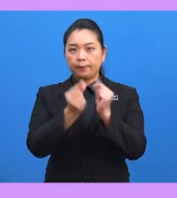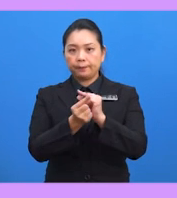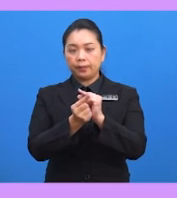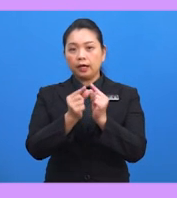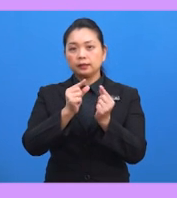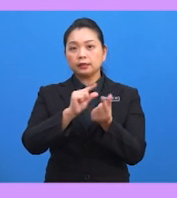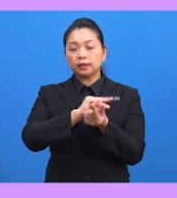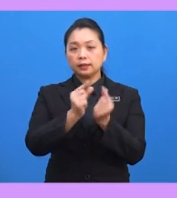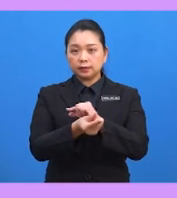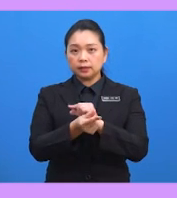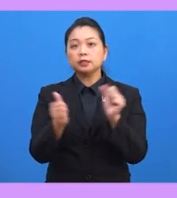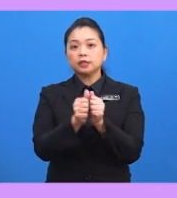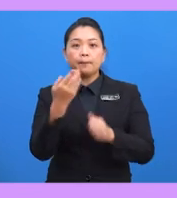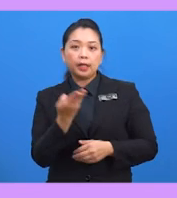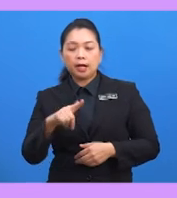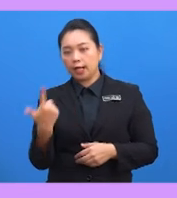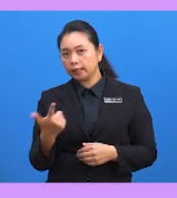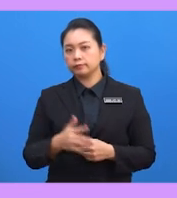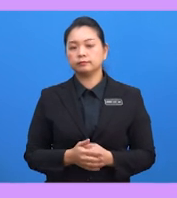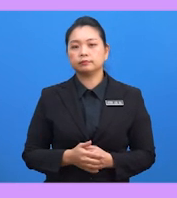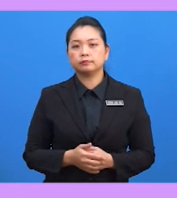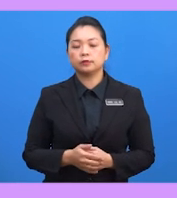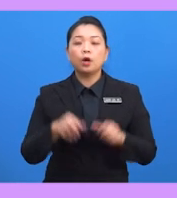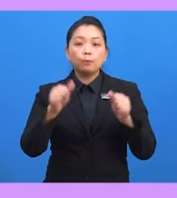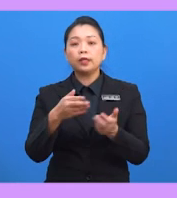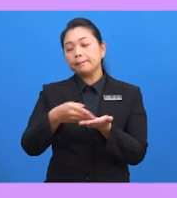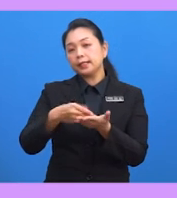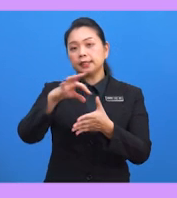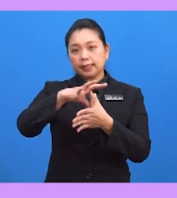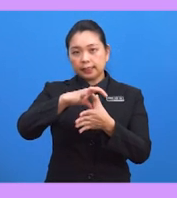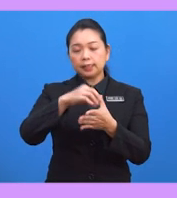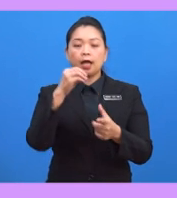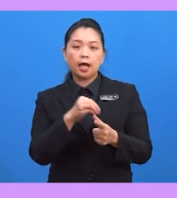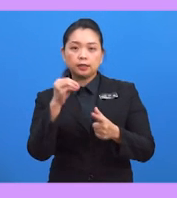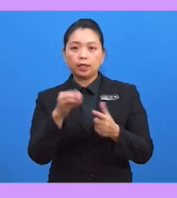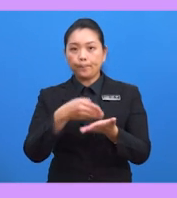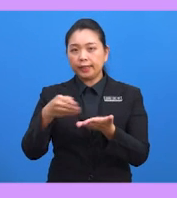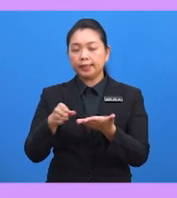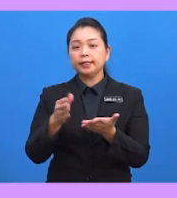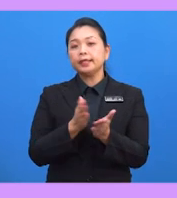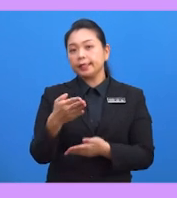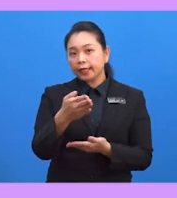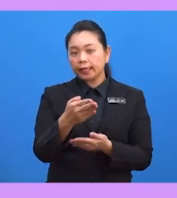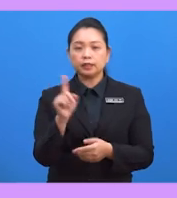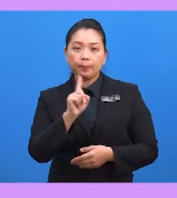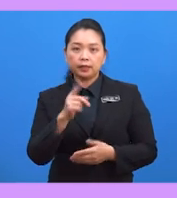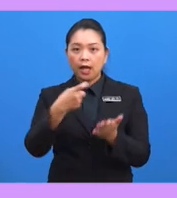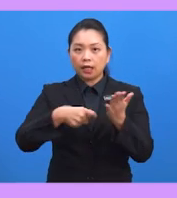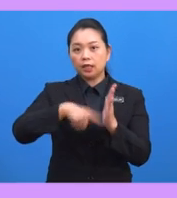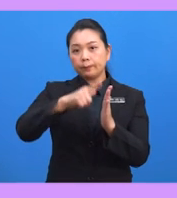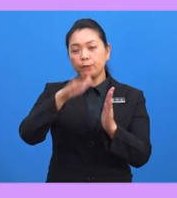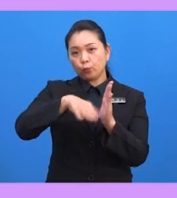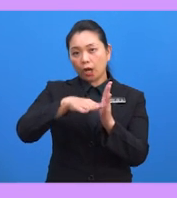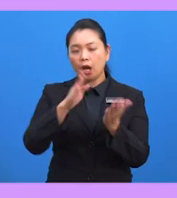ayam. Contohnya dengan membeli daging ataupun ikan di mana harganya lebih murah berbanding